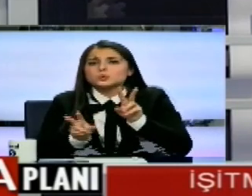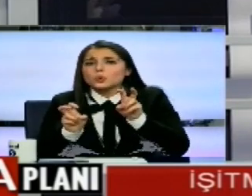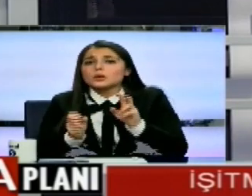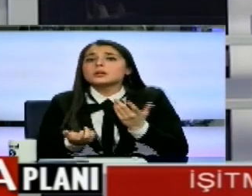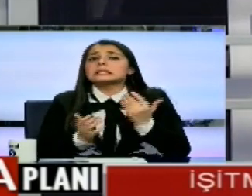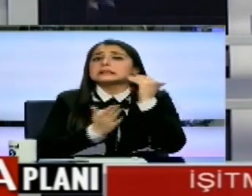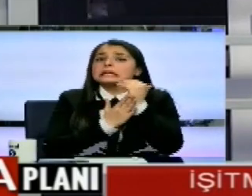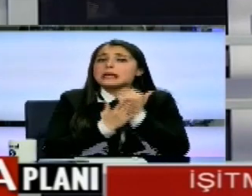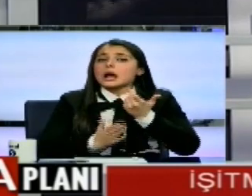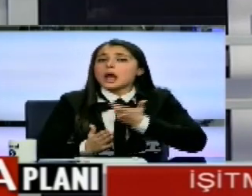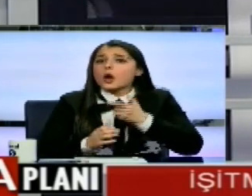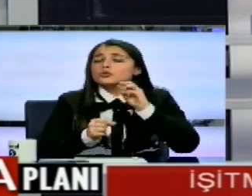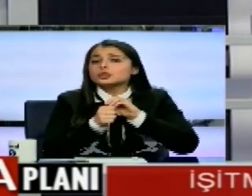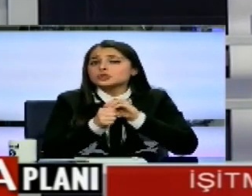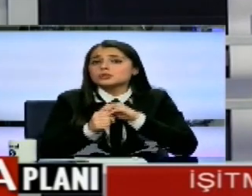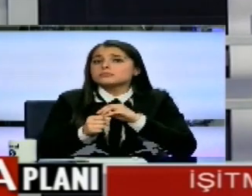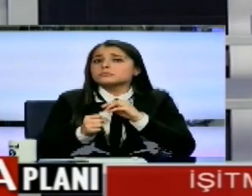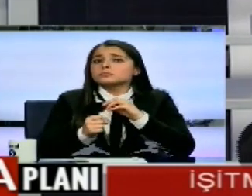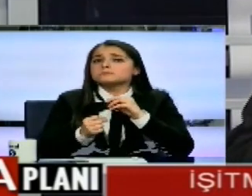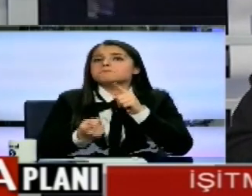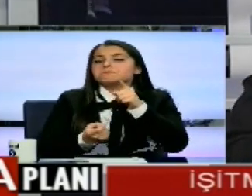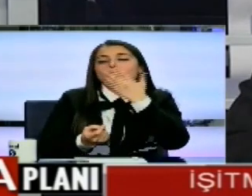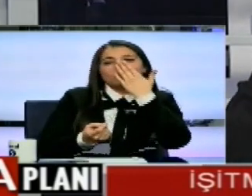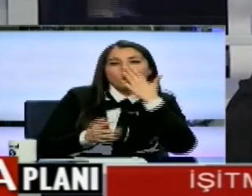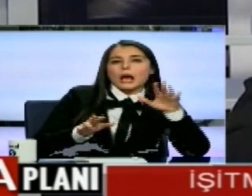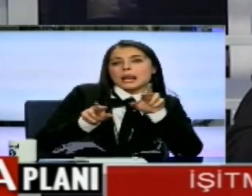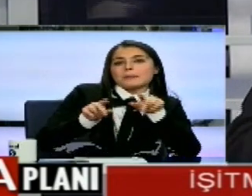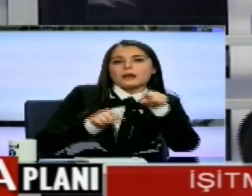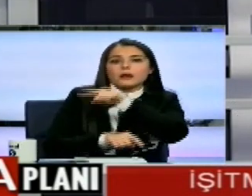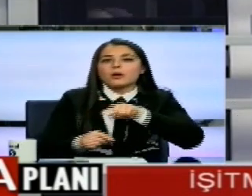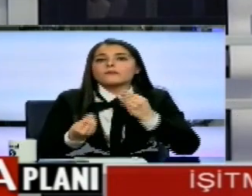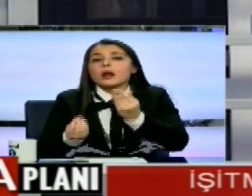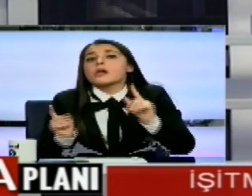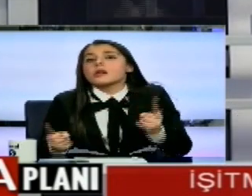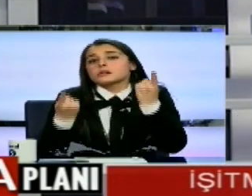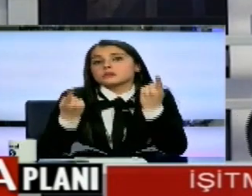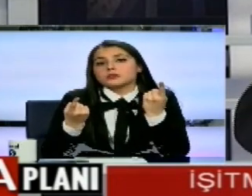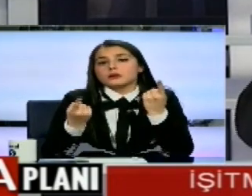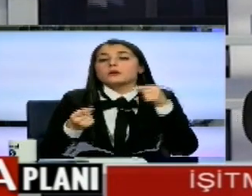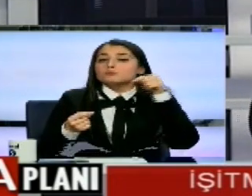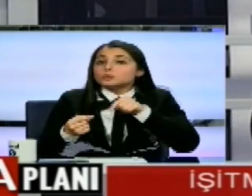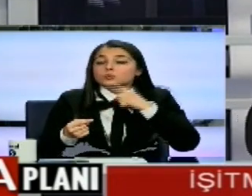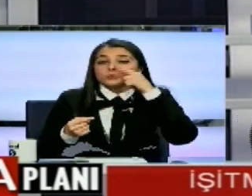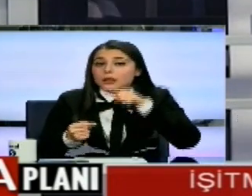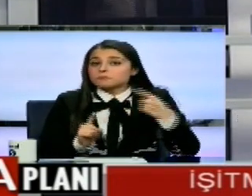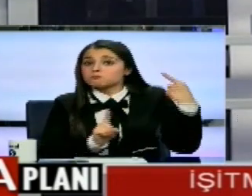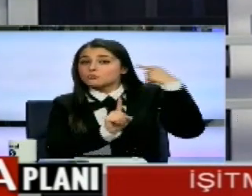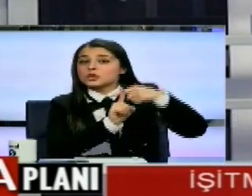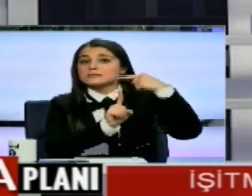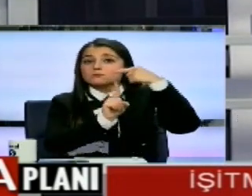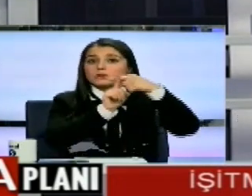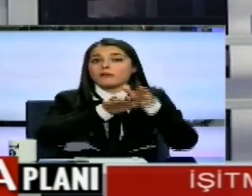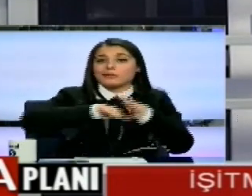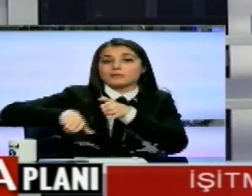kanun tekliflerini de doğal olarak verilemiyor. İşte bu anlamda bir pozitif ayrımcılık